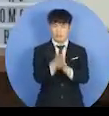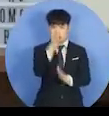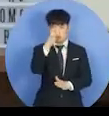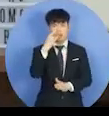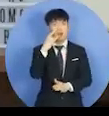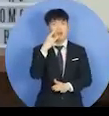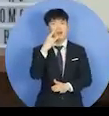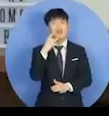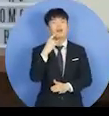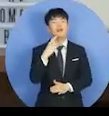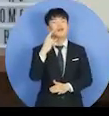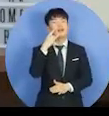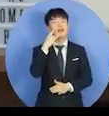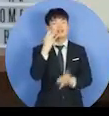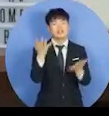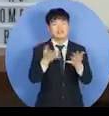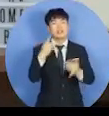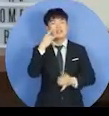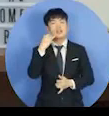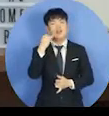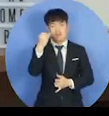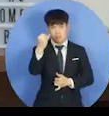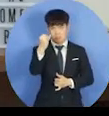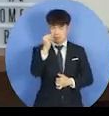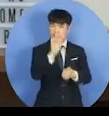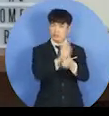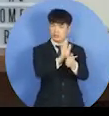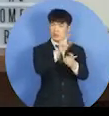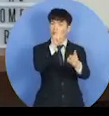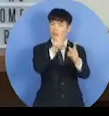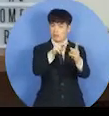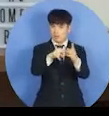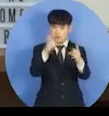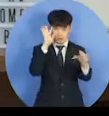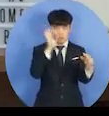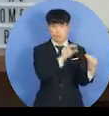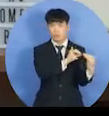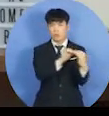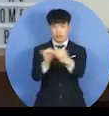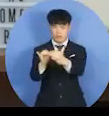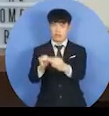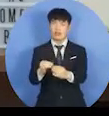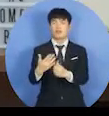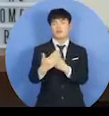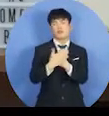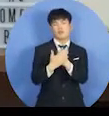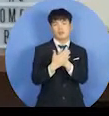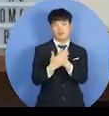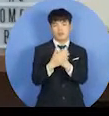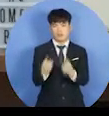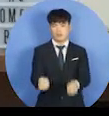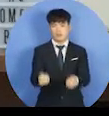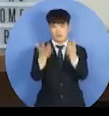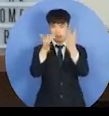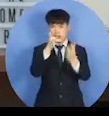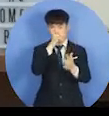천안시 직장맘 지원센터가 육아에 지친 육아맘들을 위한 공감 토닥토닥 행사를 진행했습니다.